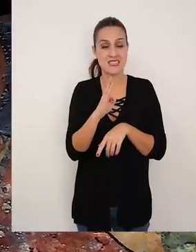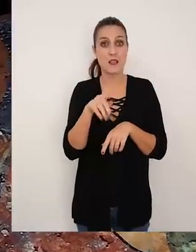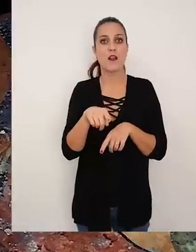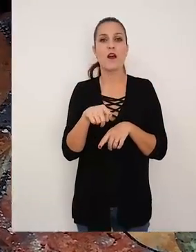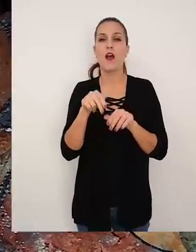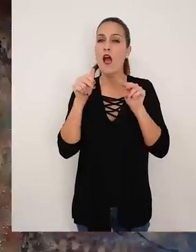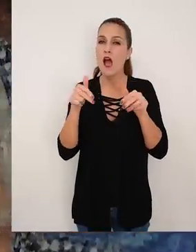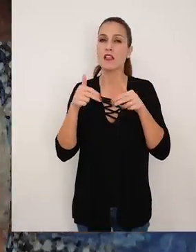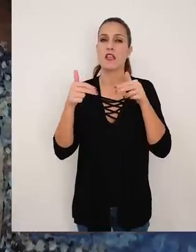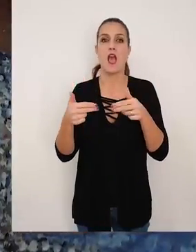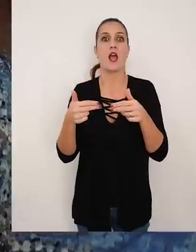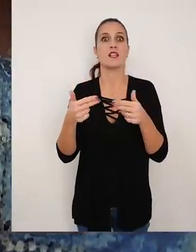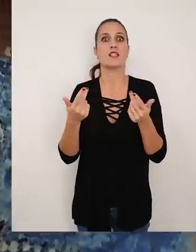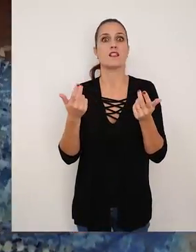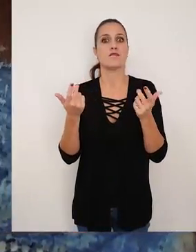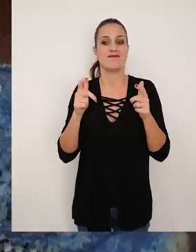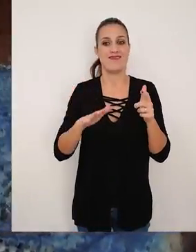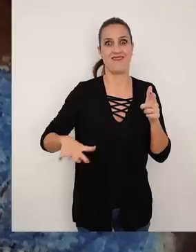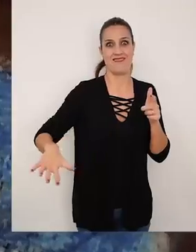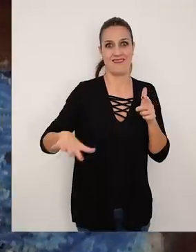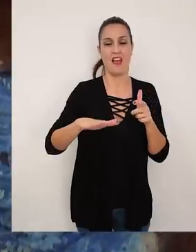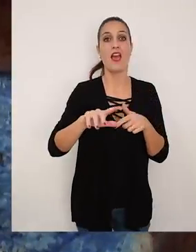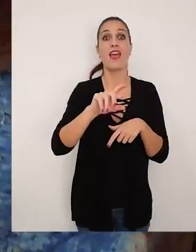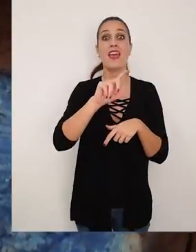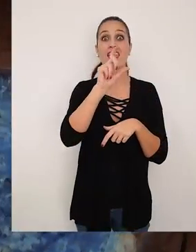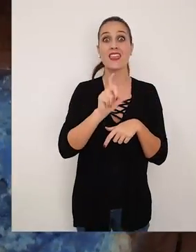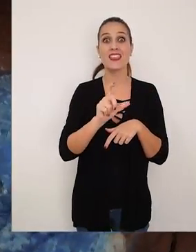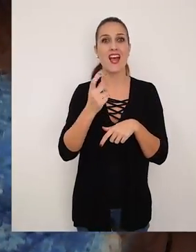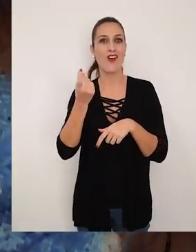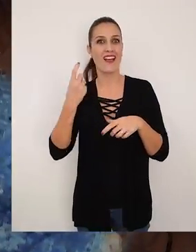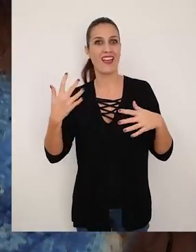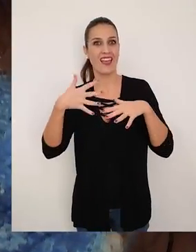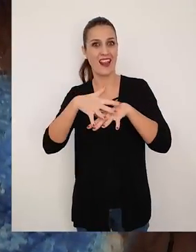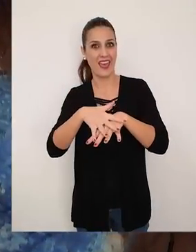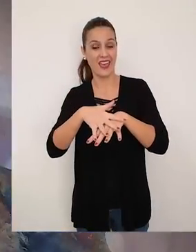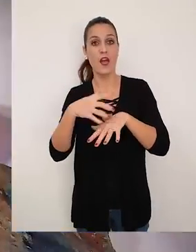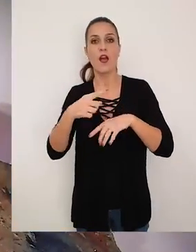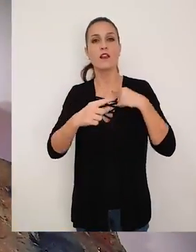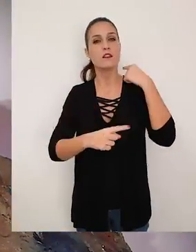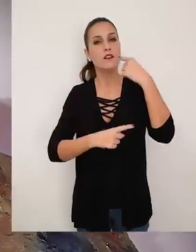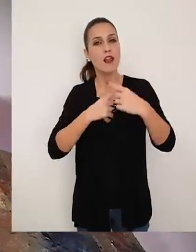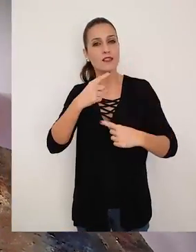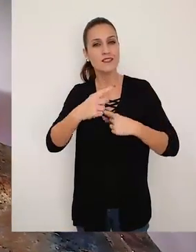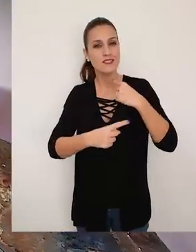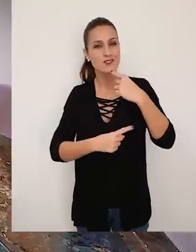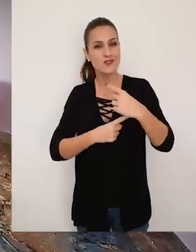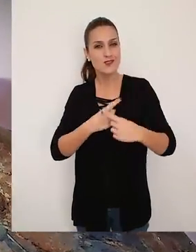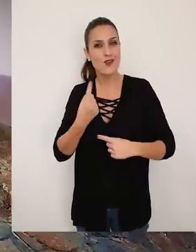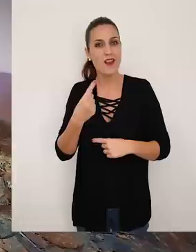Una sincera devozione religiosa e popolare che ancora oggi appartiene al retaggio di questa bellissima terra.